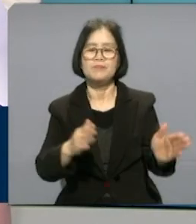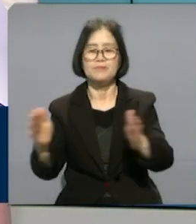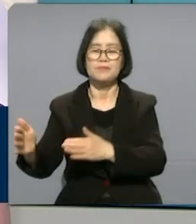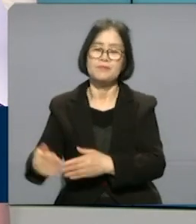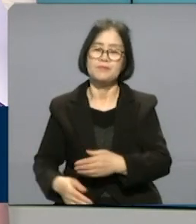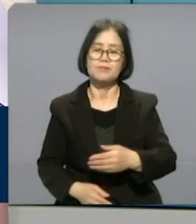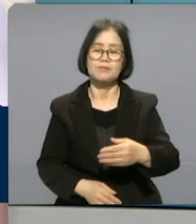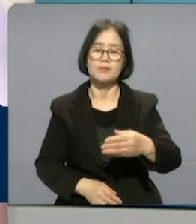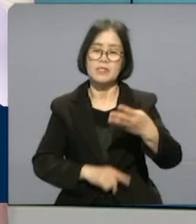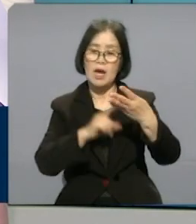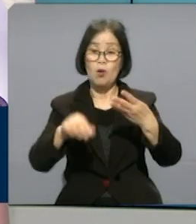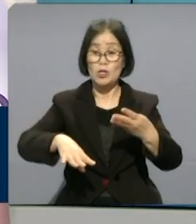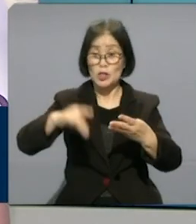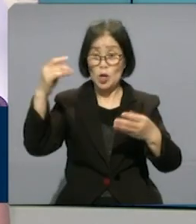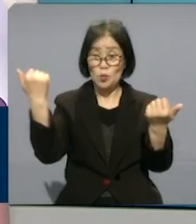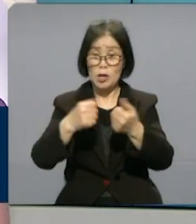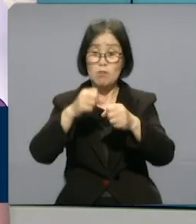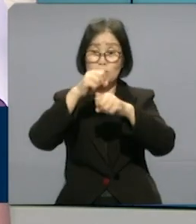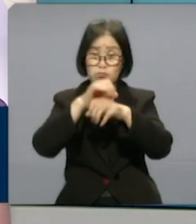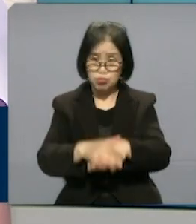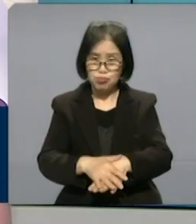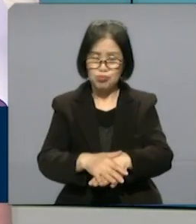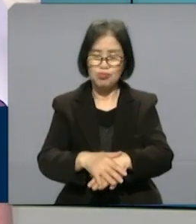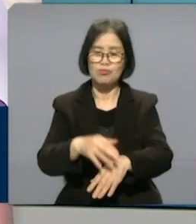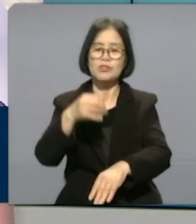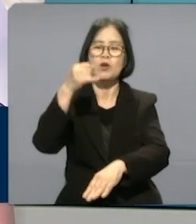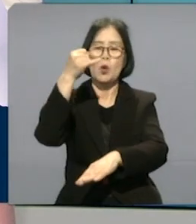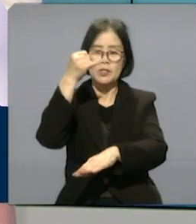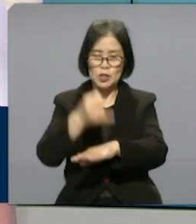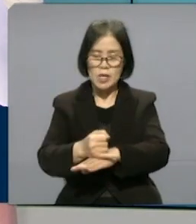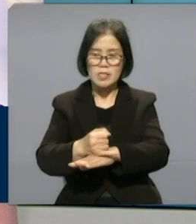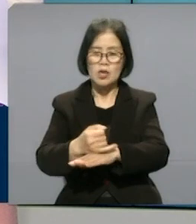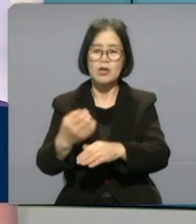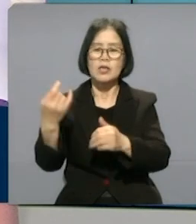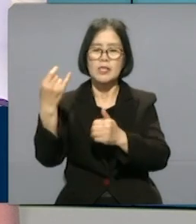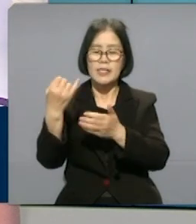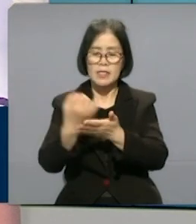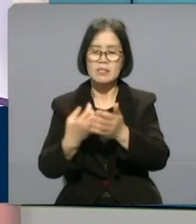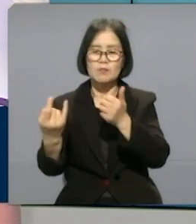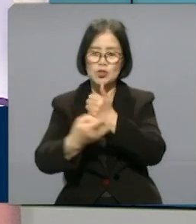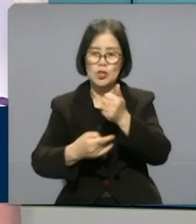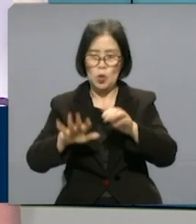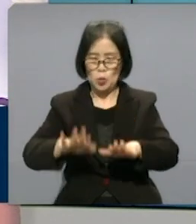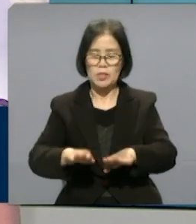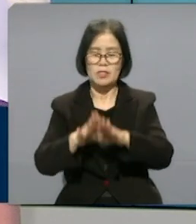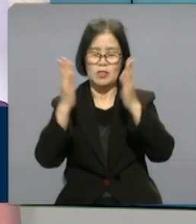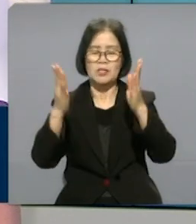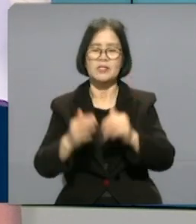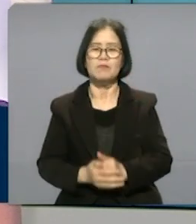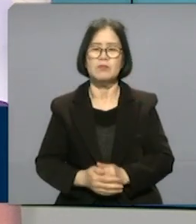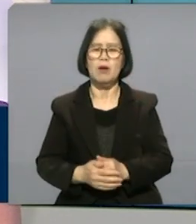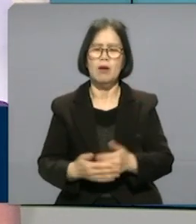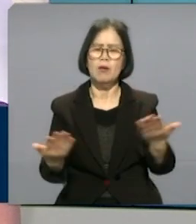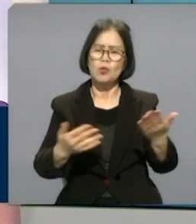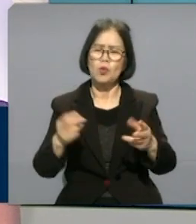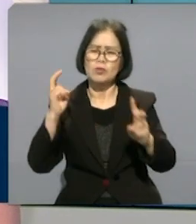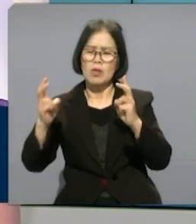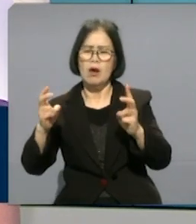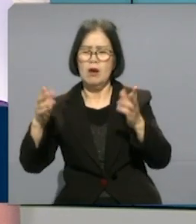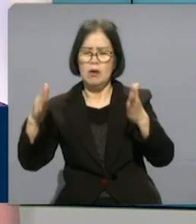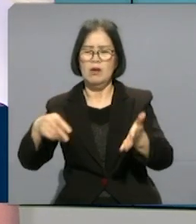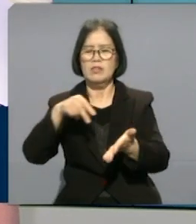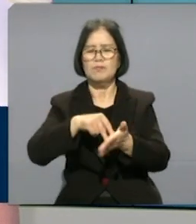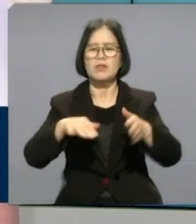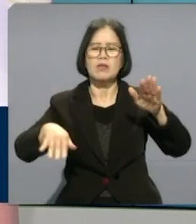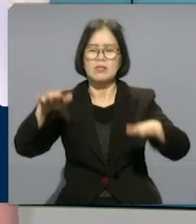지난달 첫 회의가 무산됐던 최저임금위원회가 오늘 정부 세종청사에서 열렸습니다. 하지만 노사 간의 입장 차이만 확인한